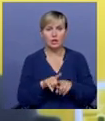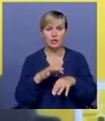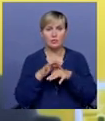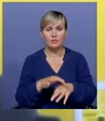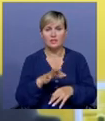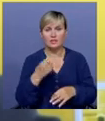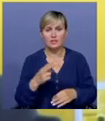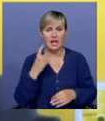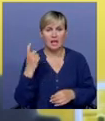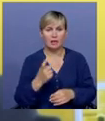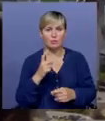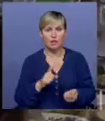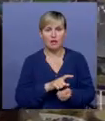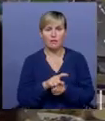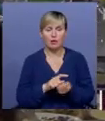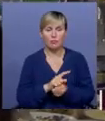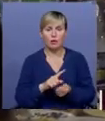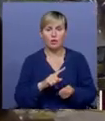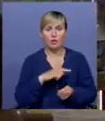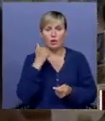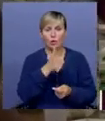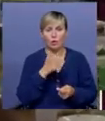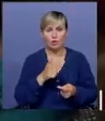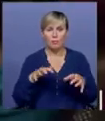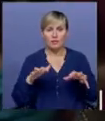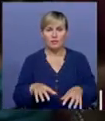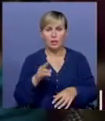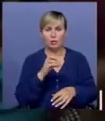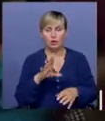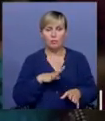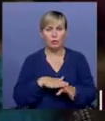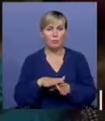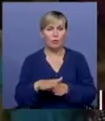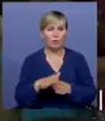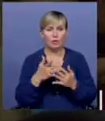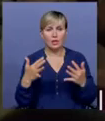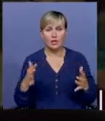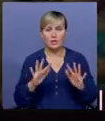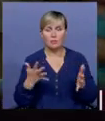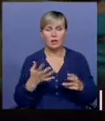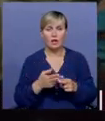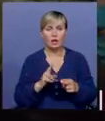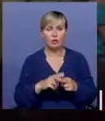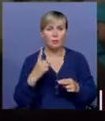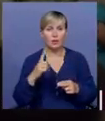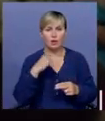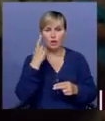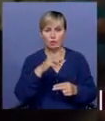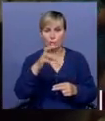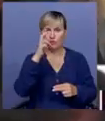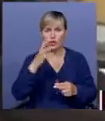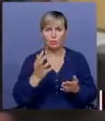проведение социально-экономических реформ. Год президентства Касым-Жомарта Токаева был полон на трагические события, на которые первому лицу